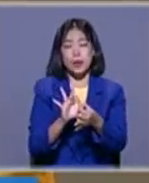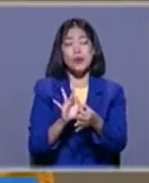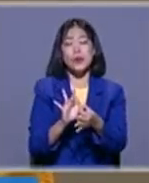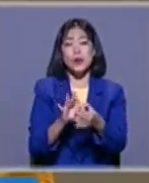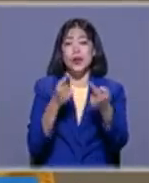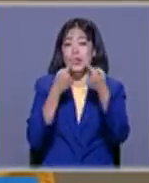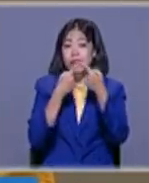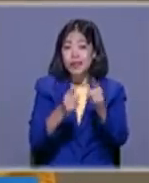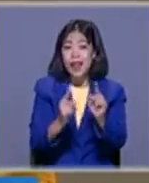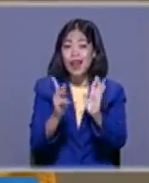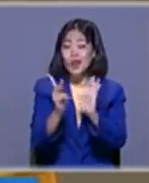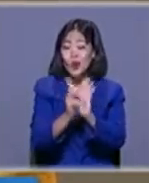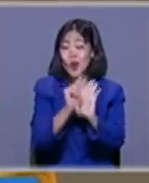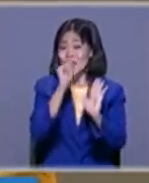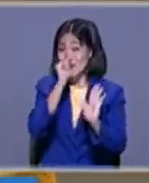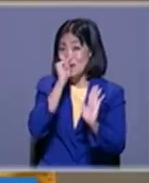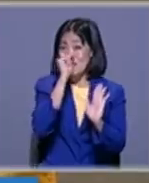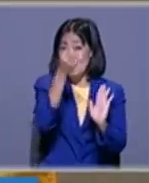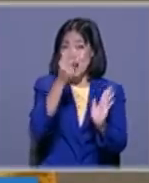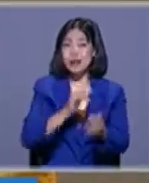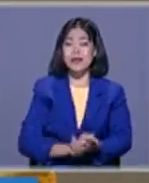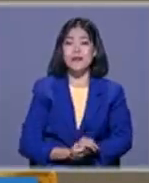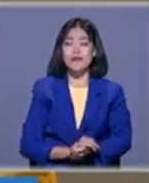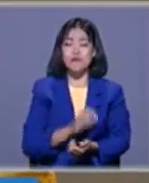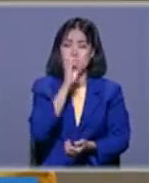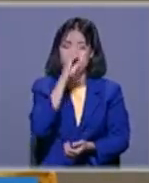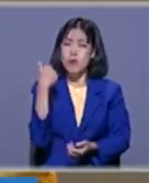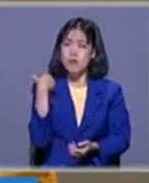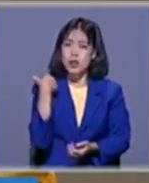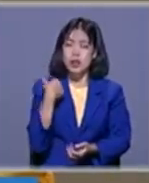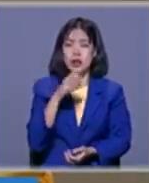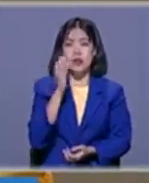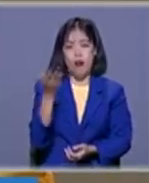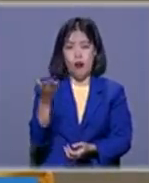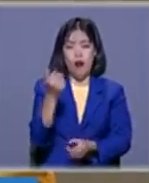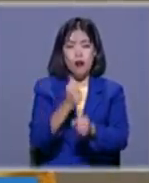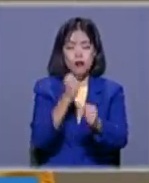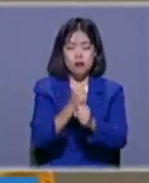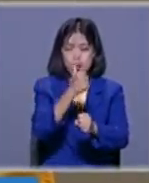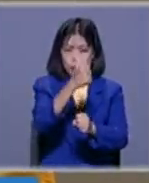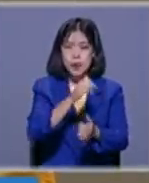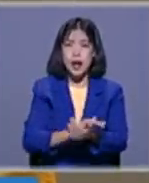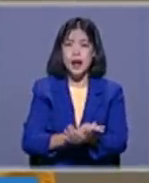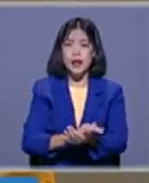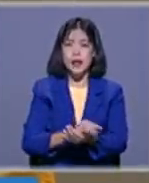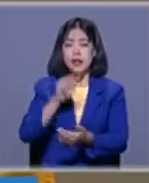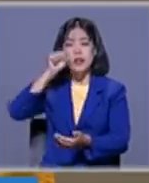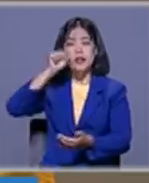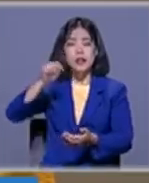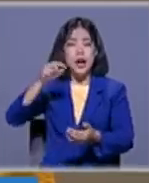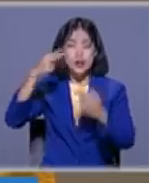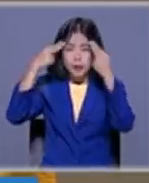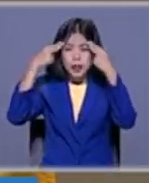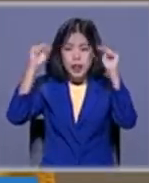แต่เกิดกติกาทางการเมืองแบบใหม่นั่นก็คือวุฒิสมาชิกซึ่งพลเอกประยุทธ์มีส่วนตั้งนั้นสามารถกลับมาตั้งพลเอกประยุทธ์เป็นนายก